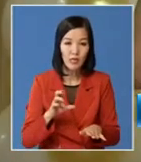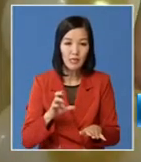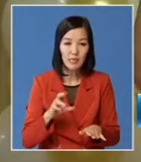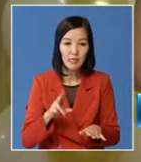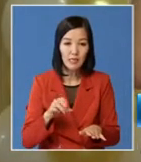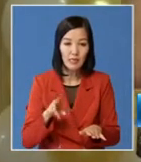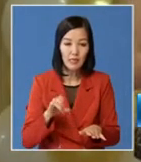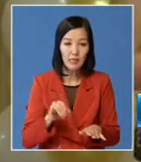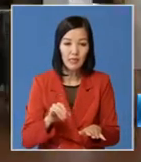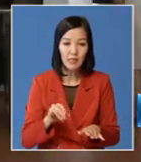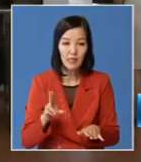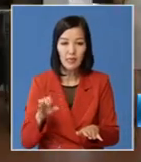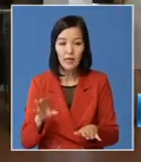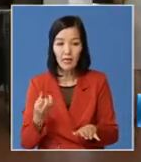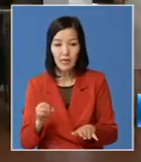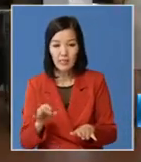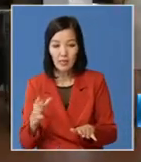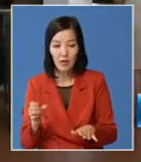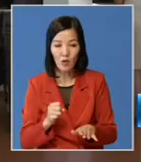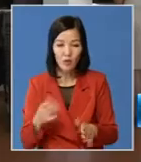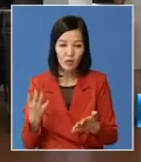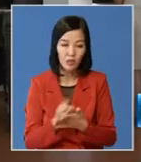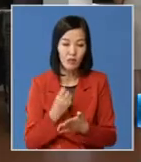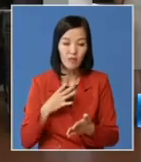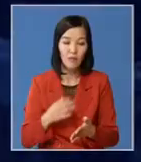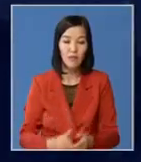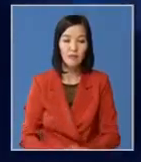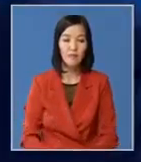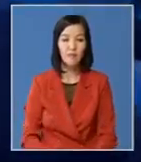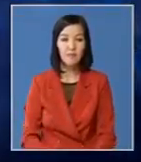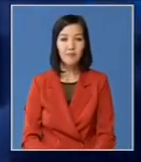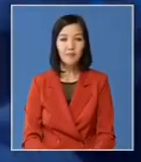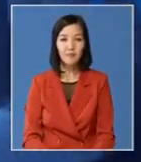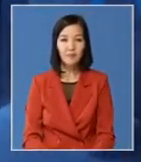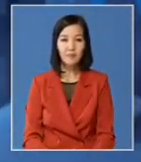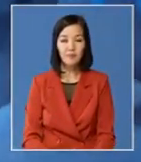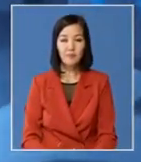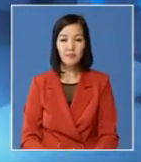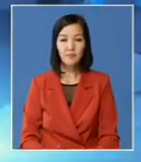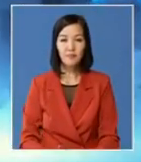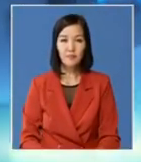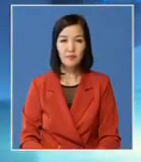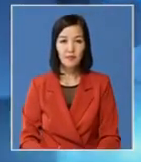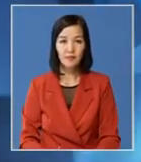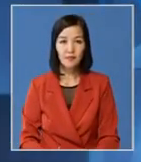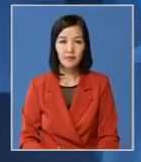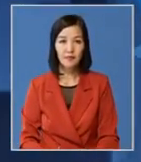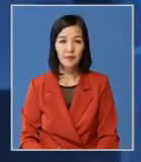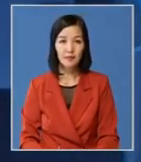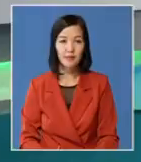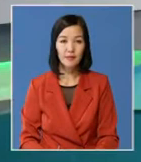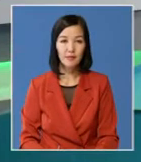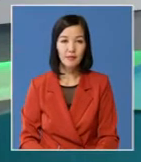Айгерім Мұсанбаева мен Қарасай ауданынан келген Жұлдыз Мамырбаева жеңіп алды. Мадина Берікқызы, Нұржан Мұқанов, жетісу телеарнасы.